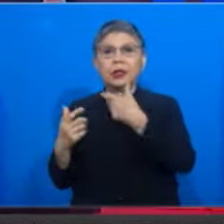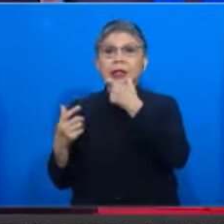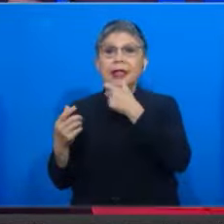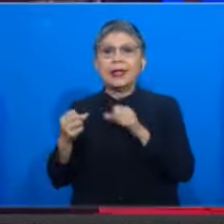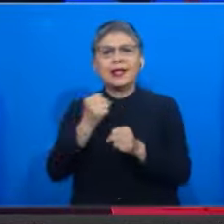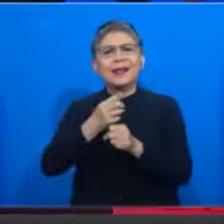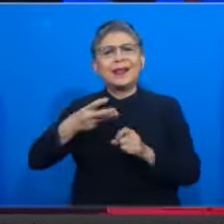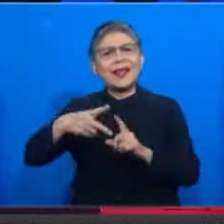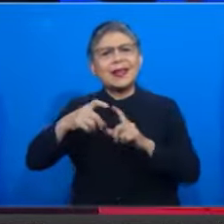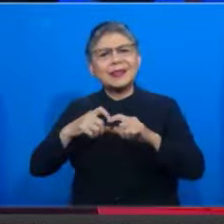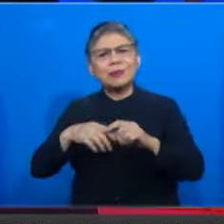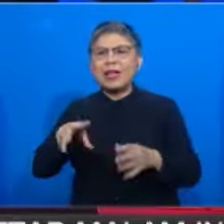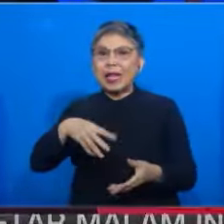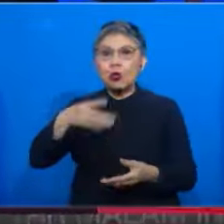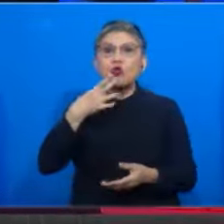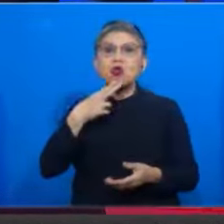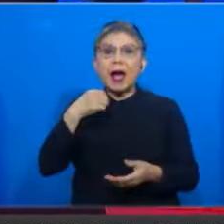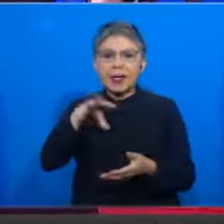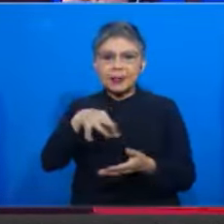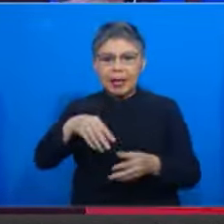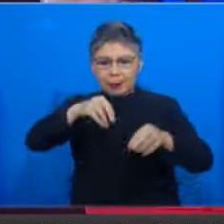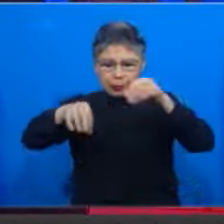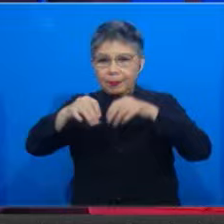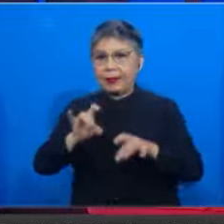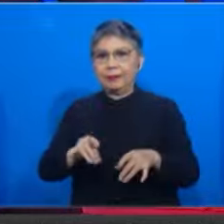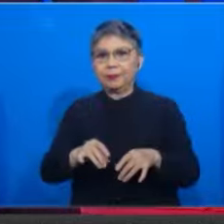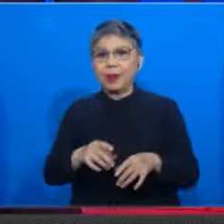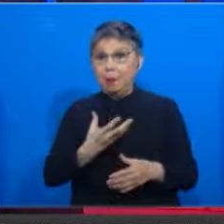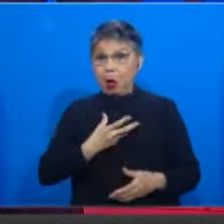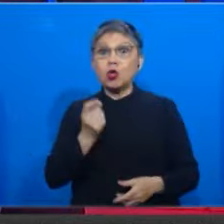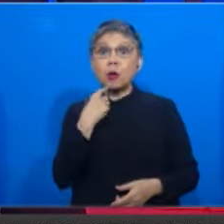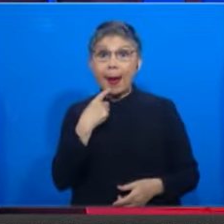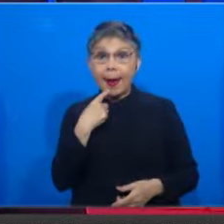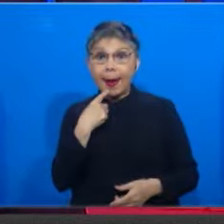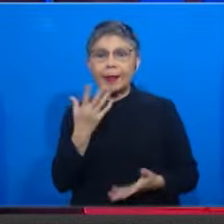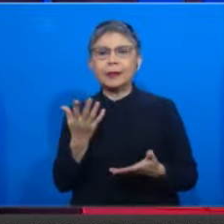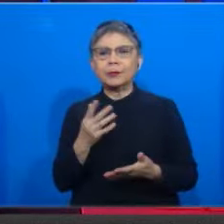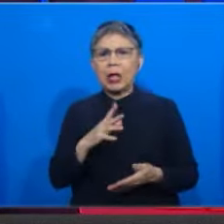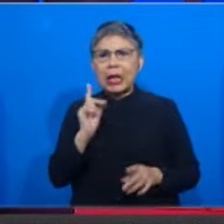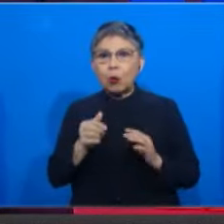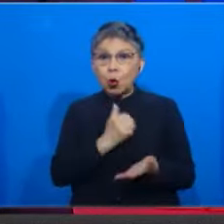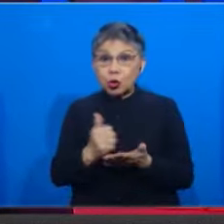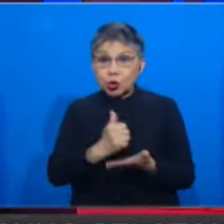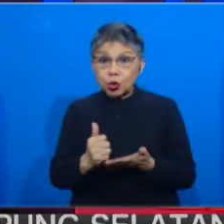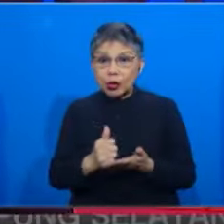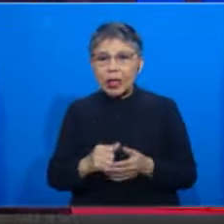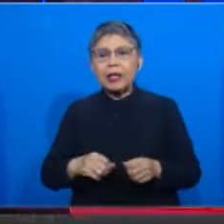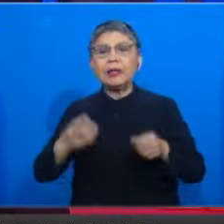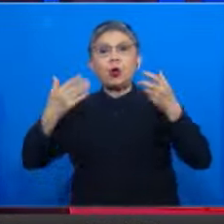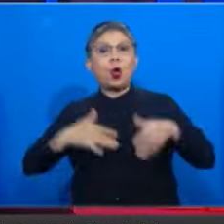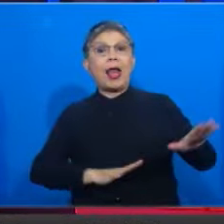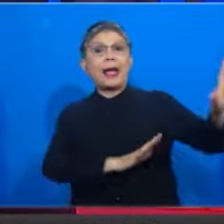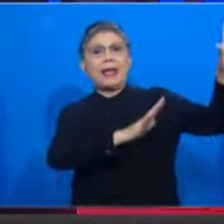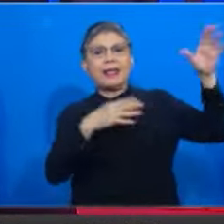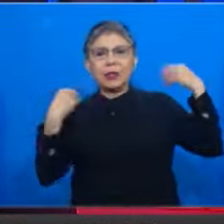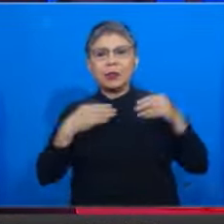biasanya hanya bertabur gula, kini diberi beragam topping. Kalau mau tetap tradisional dengan sedikit variasi, ada di Boyolali, Jawa Tengah.